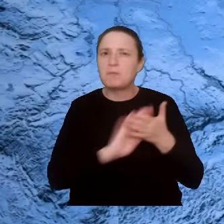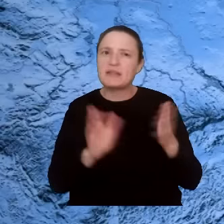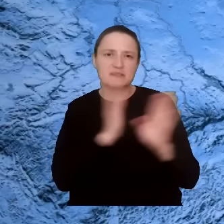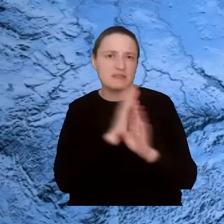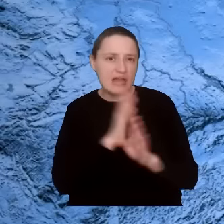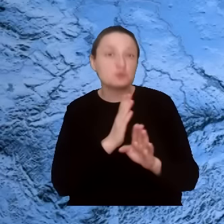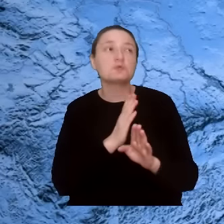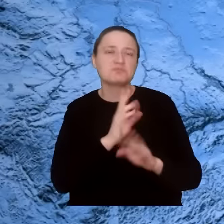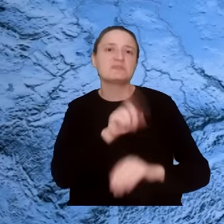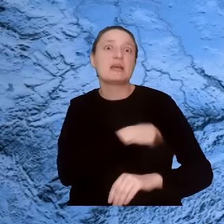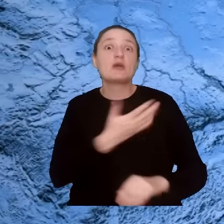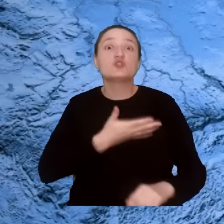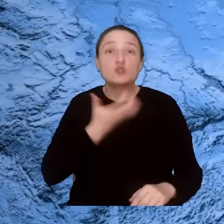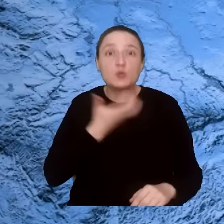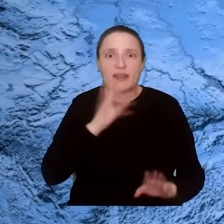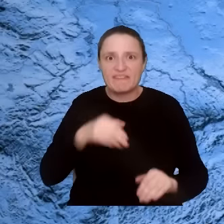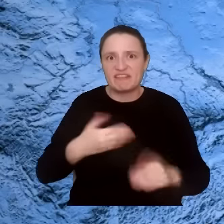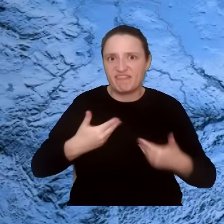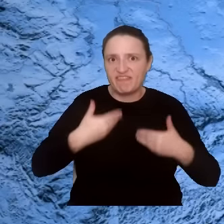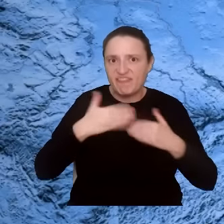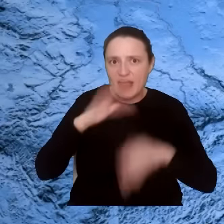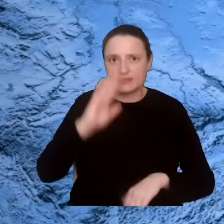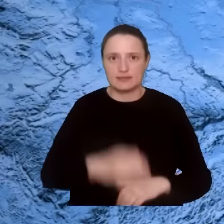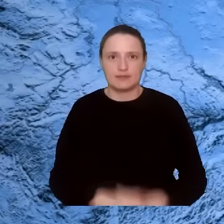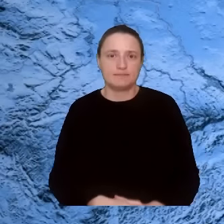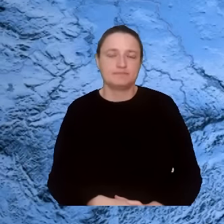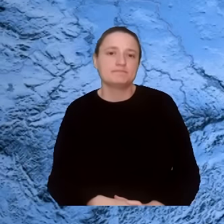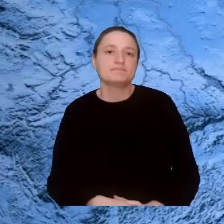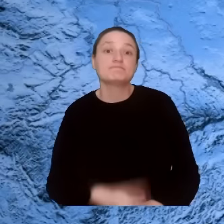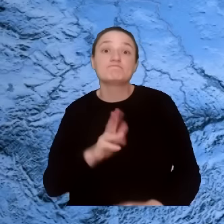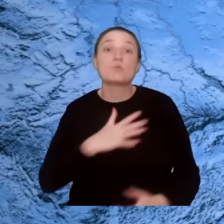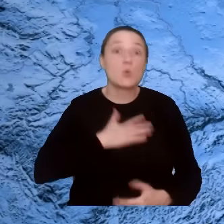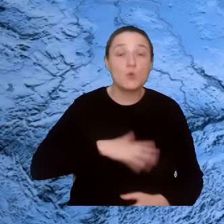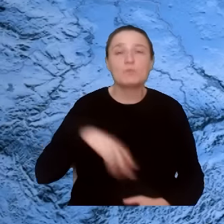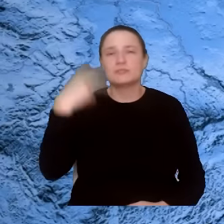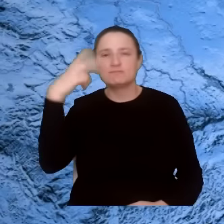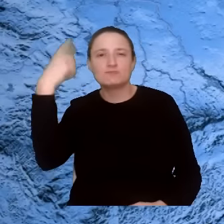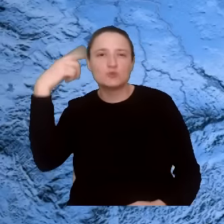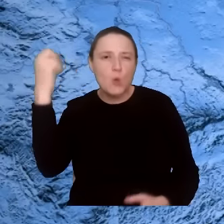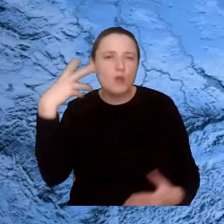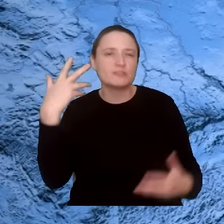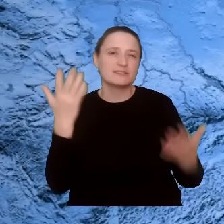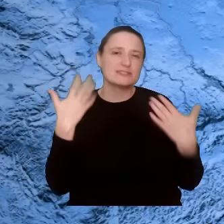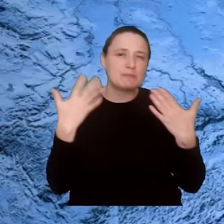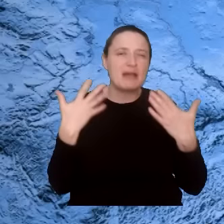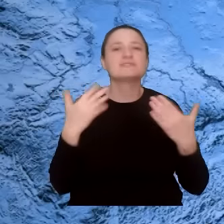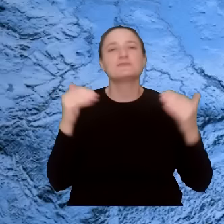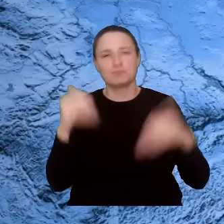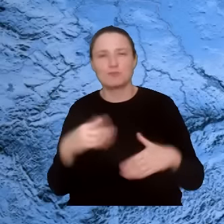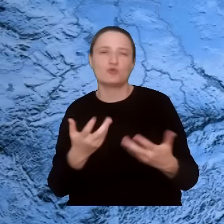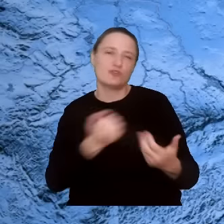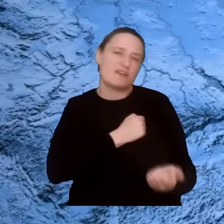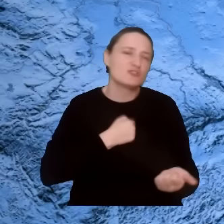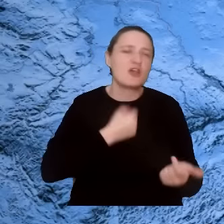temperatura odczuwalna może być nawet wyższa od prognozowanej. Kto lubi spacery w słońcu, śmiało może obrać także kurs na Tarnów, Warszawę, Łódź czy